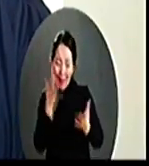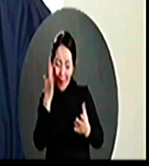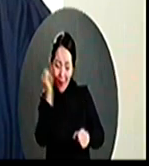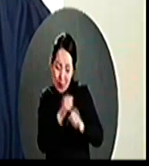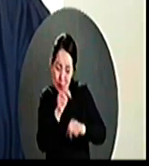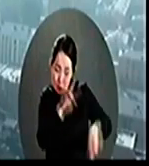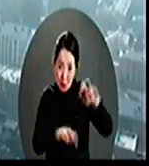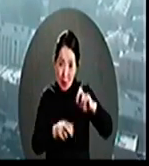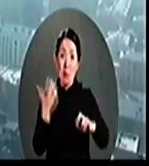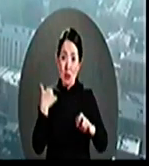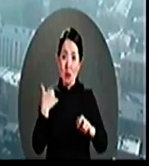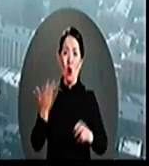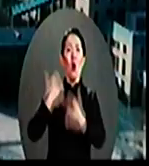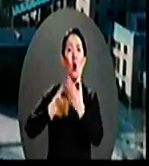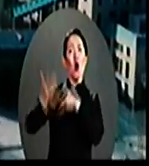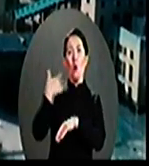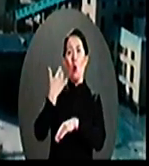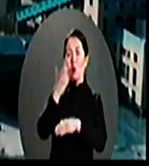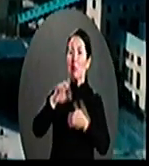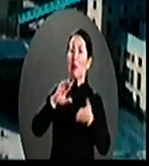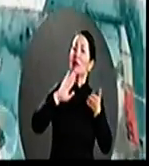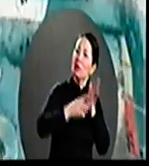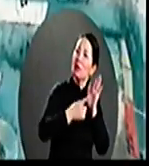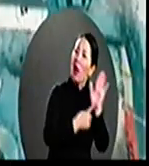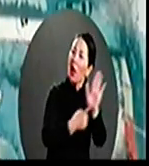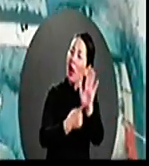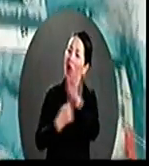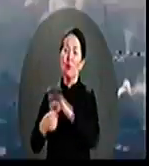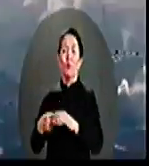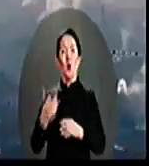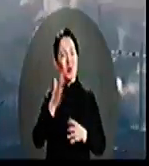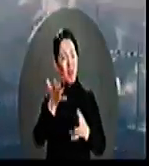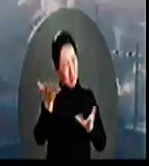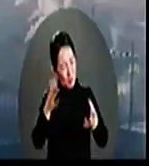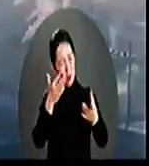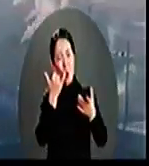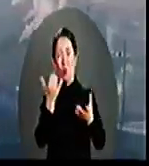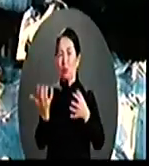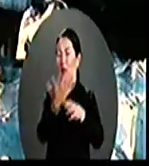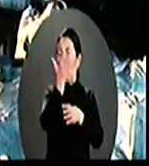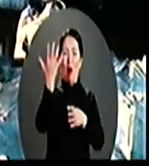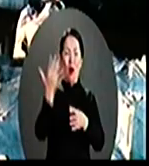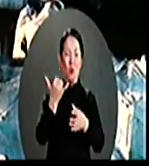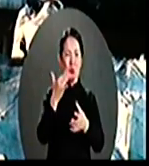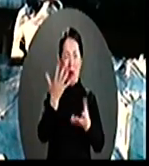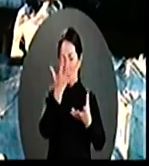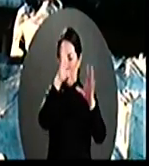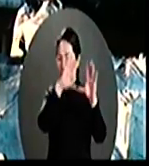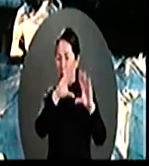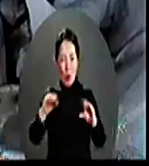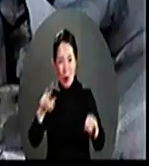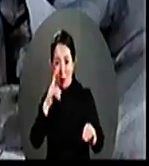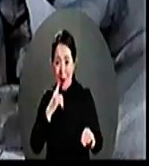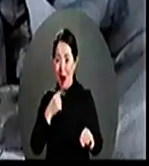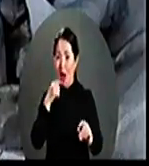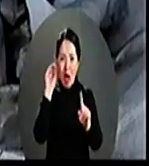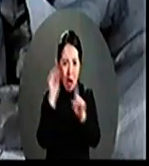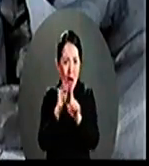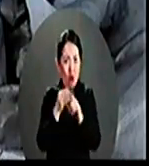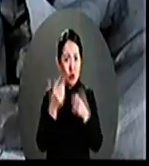одоо эхэлсэн. Улаанбаатар хотын хэмжээнд хүртэл бид нэр танилцуулдаг байсан ингэж одоо Улаанбаатар хотынхаа утааг бууруулъя гээл